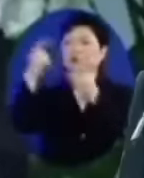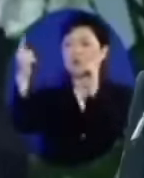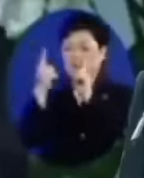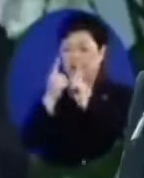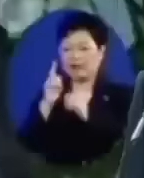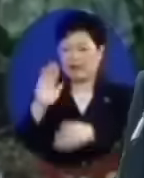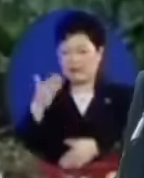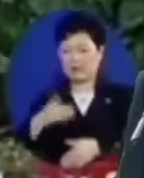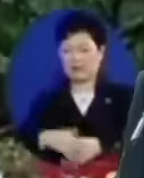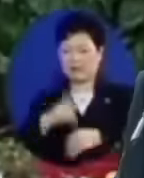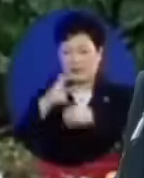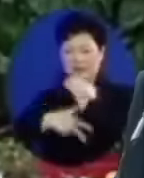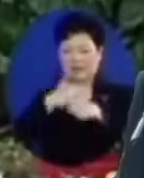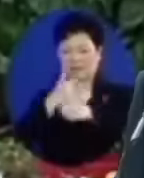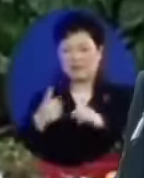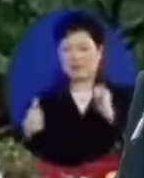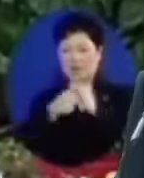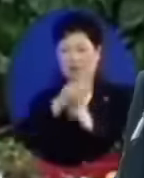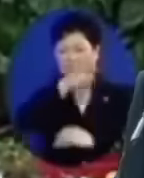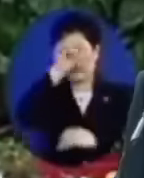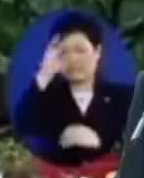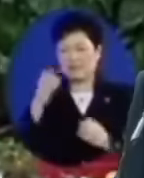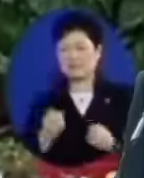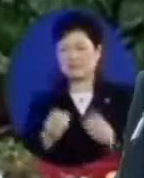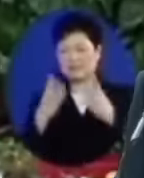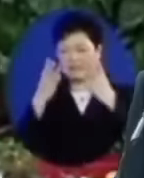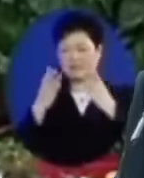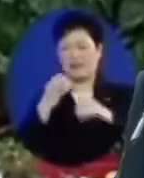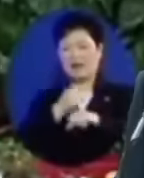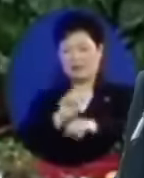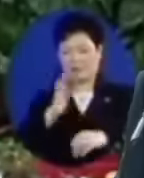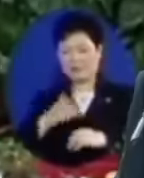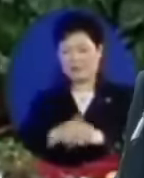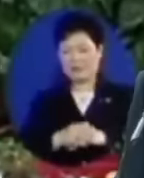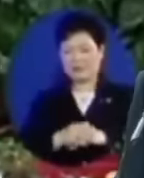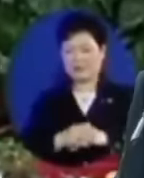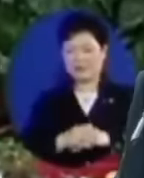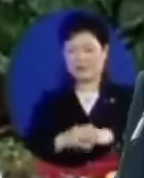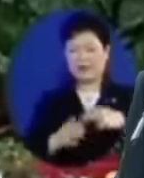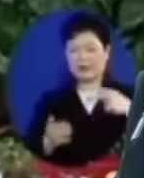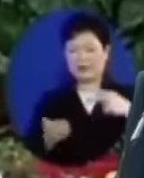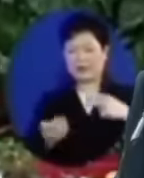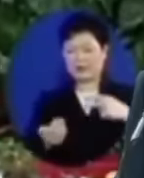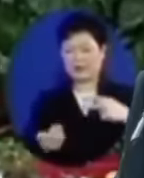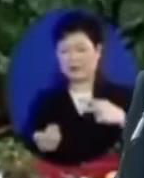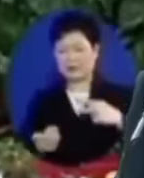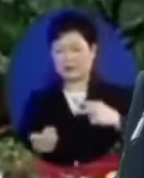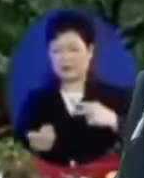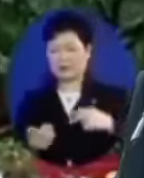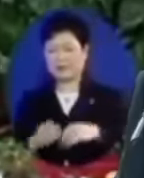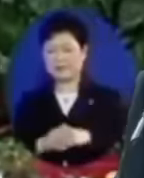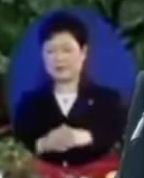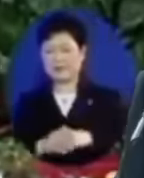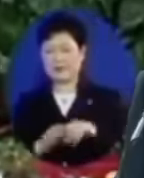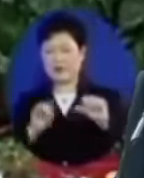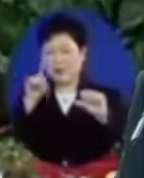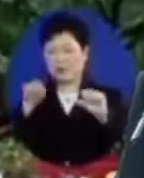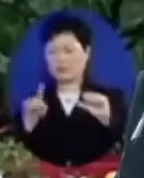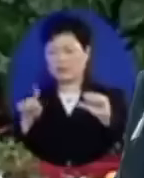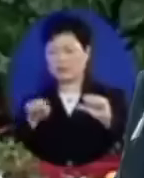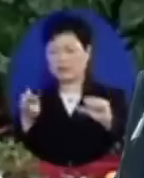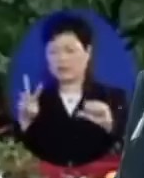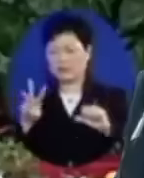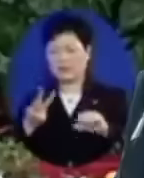되고 7년 혼인잔치를 공중에서 하게 되는 것입니다. 데살로니가전서 5장 1절로 3절에 형제들아 때와